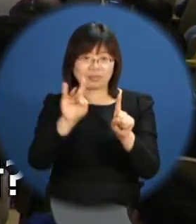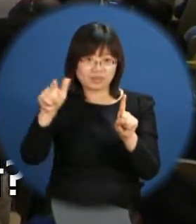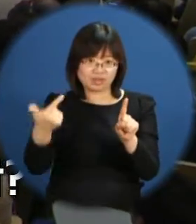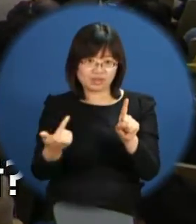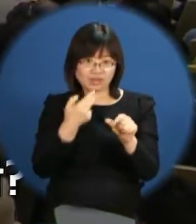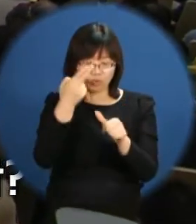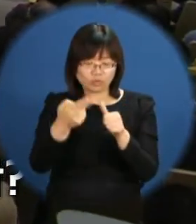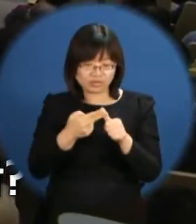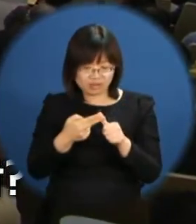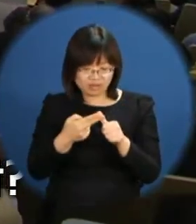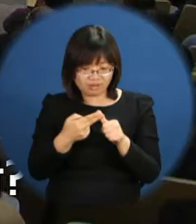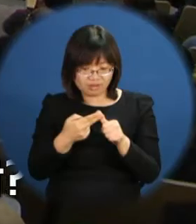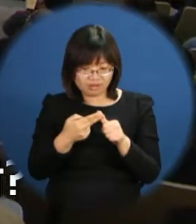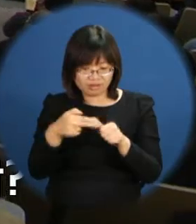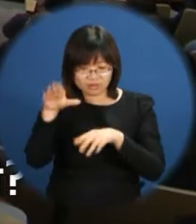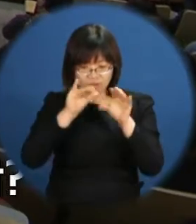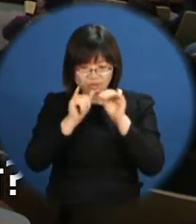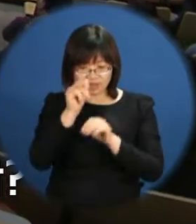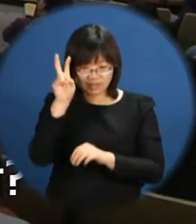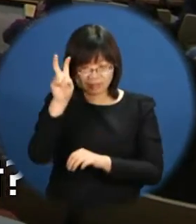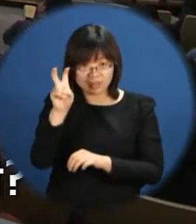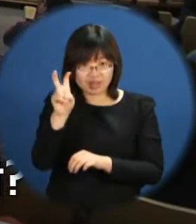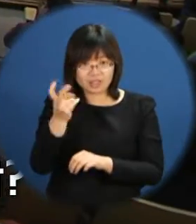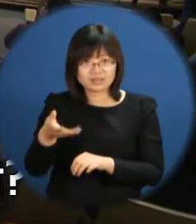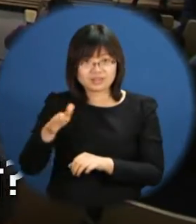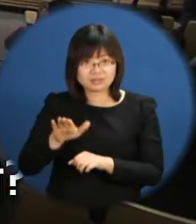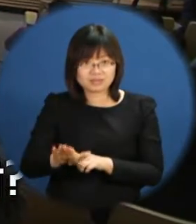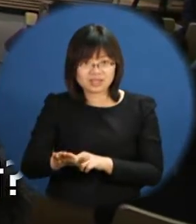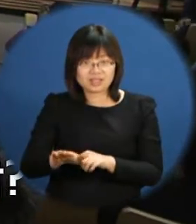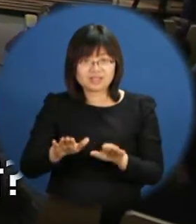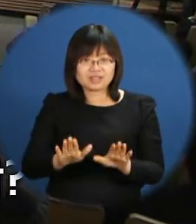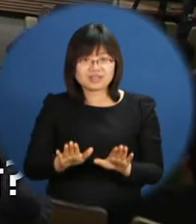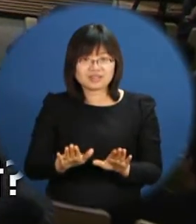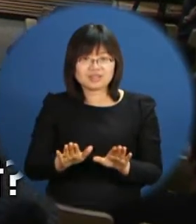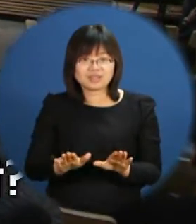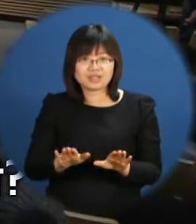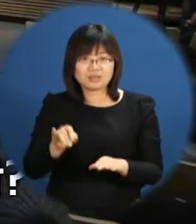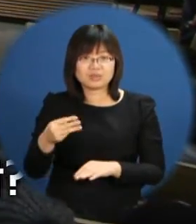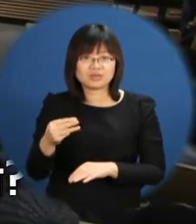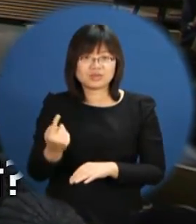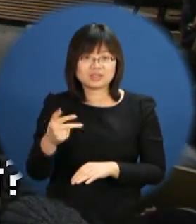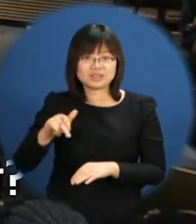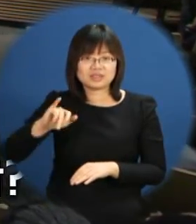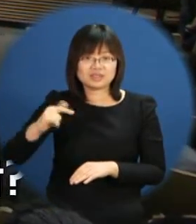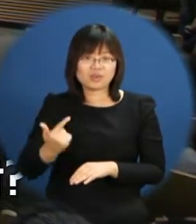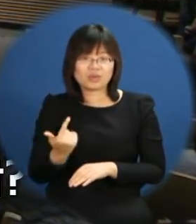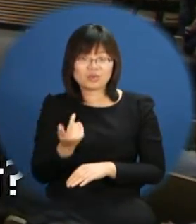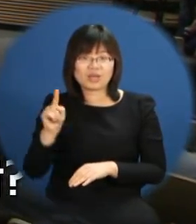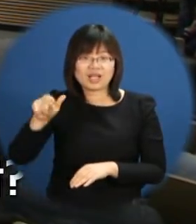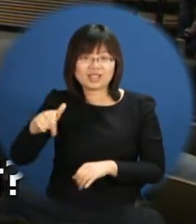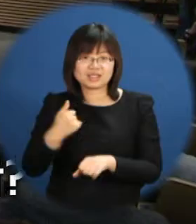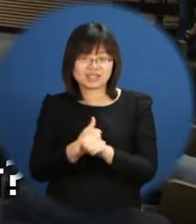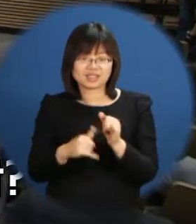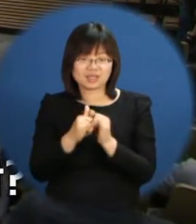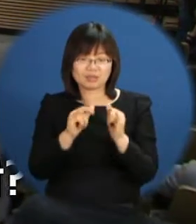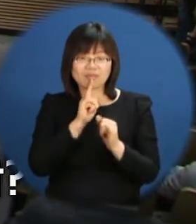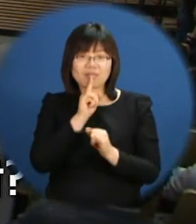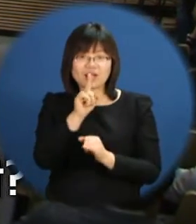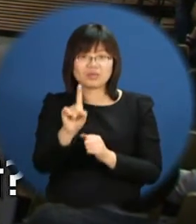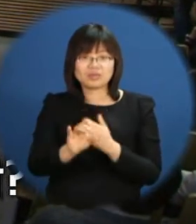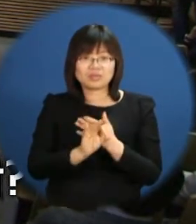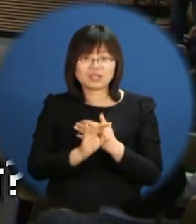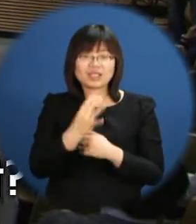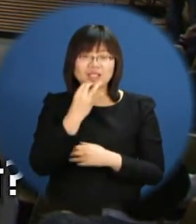도전적으로 들어올 거 아닙니까 그러면 그때 우리 프로지 스턴 확실한 사람들이 한 말은 그렇죠